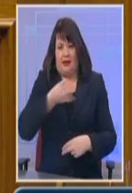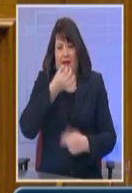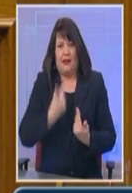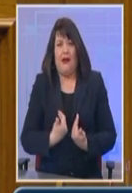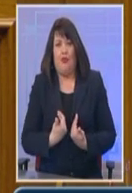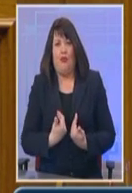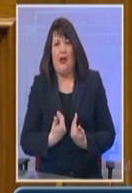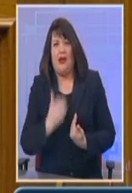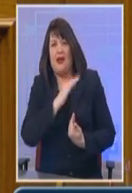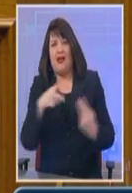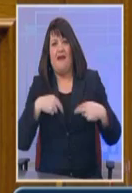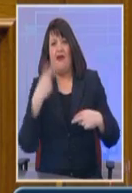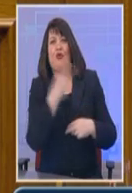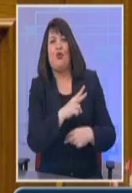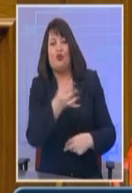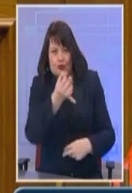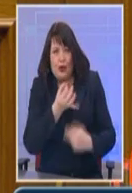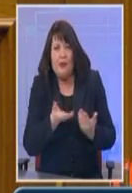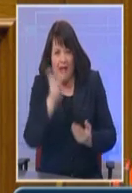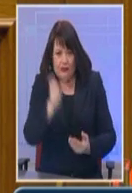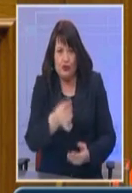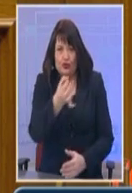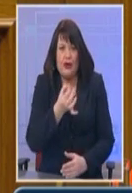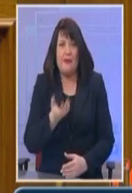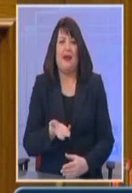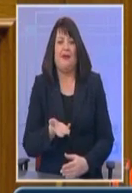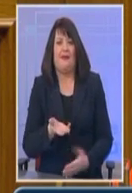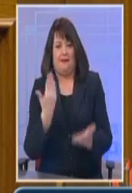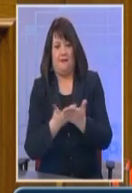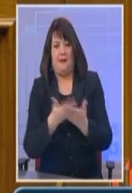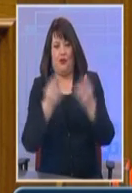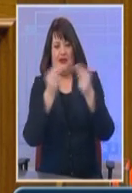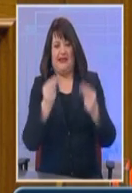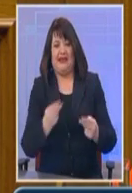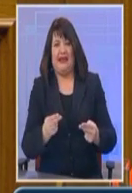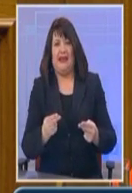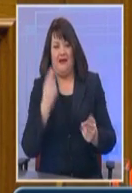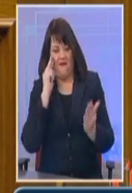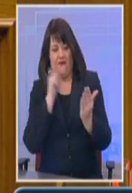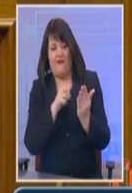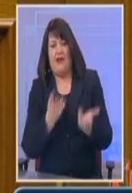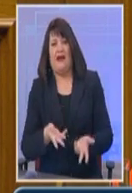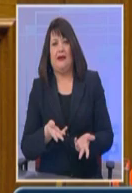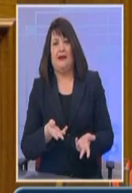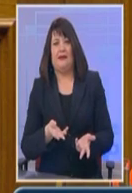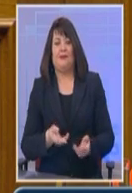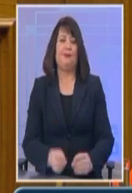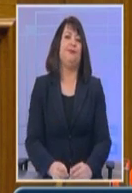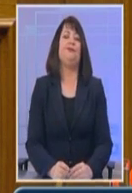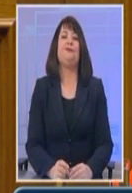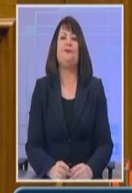από αυτό? Τα είπε όλα ο άνθρωπος. Τα στοιχεία εξάλλου μιλάνε.